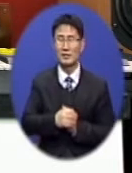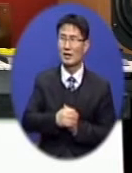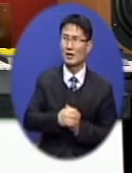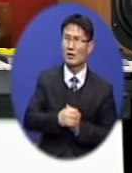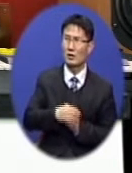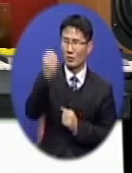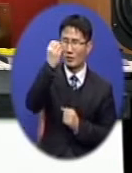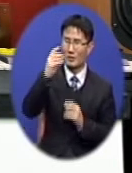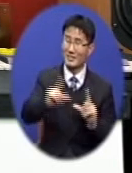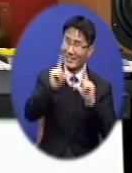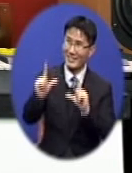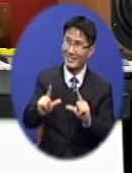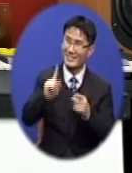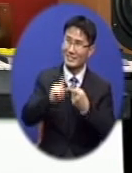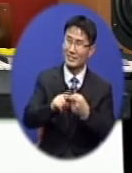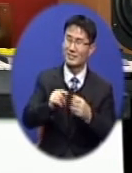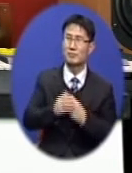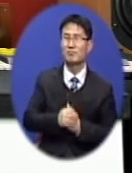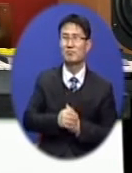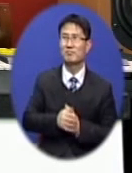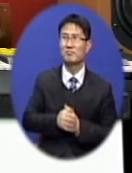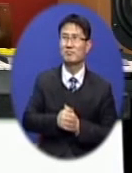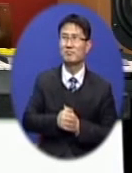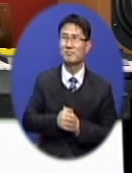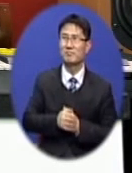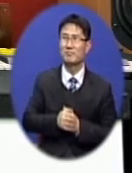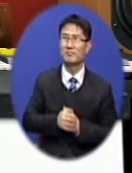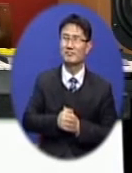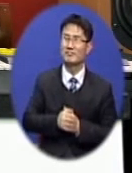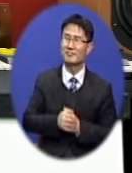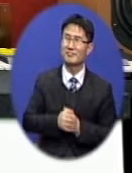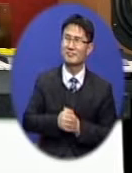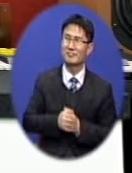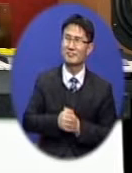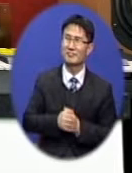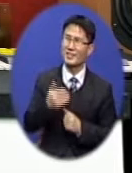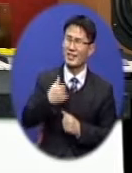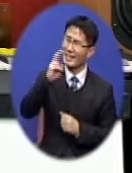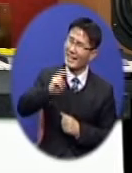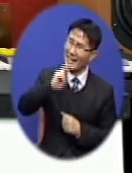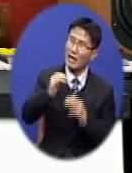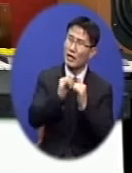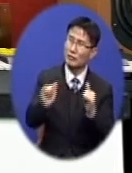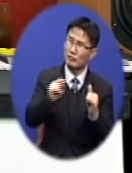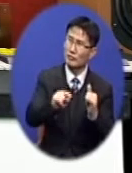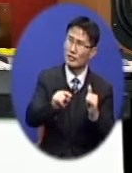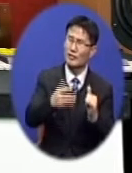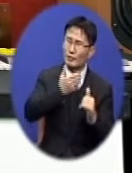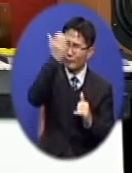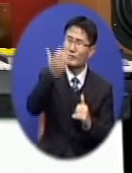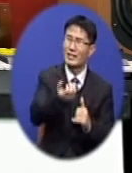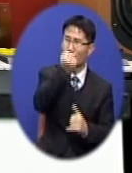고등학교 생활에서는 고등학교 생활에서는 아직까지는 제가 가수의 희망을 버리지